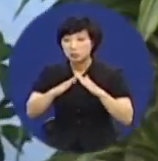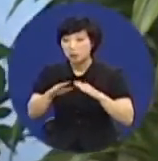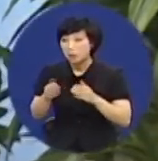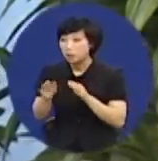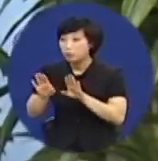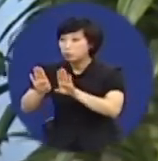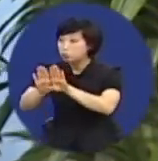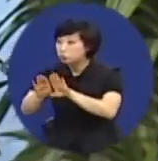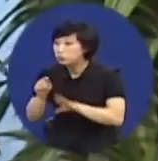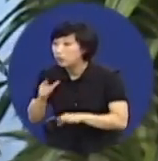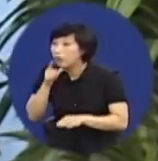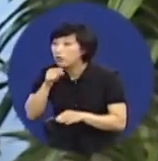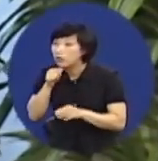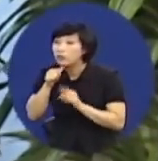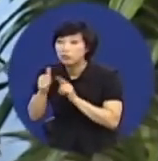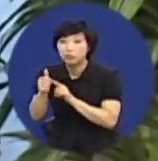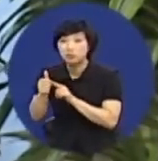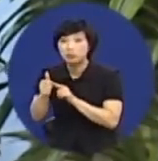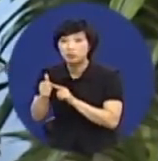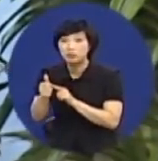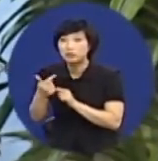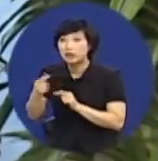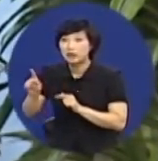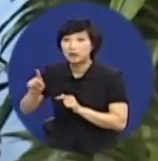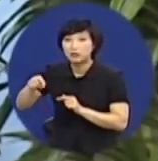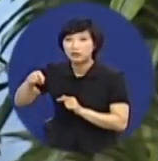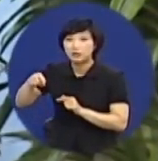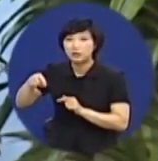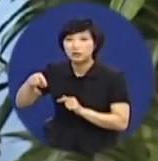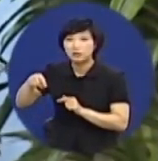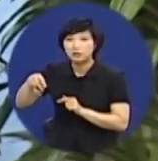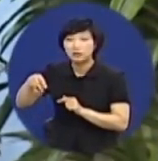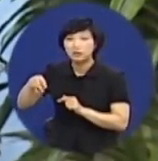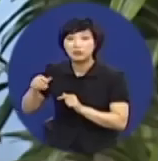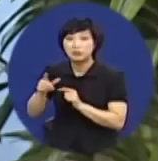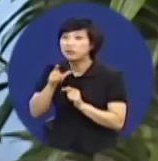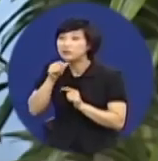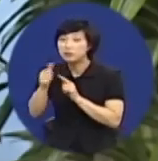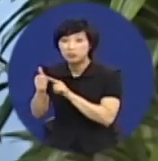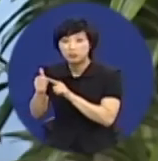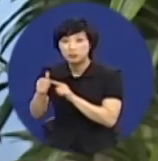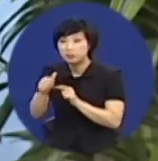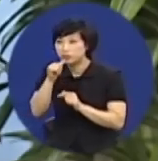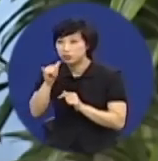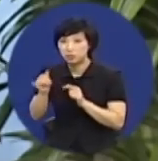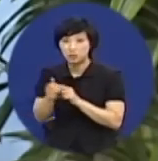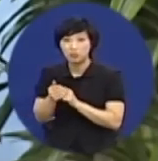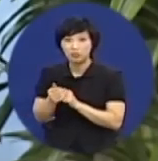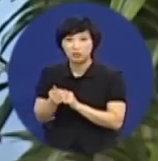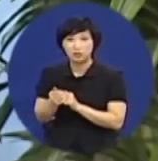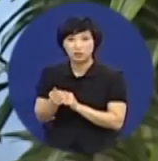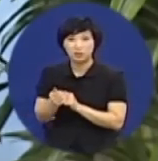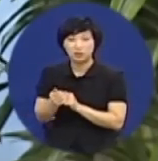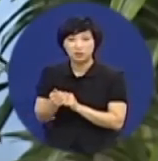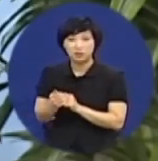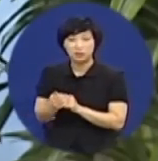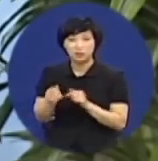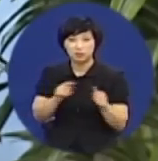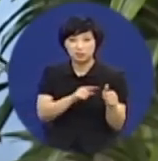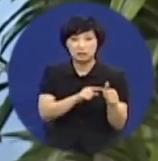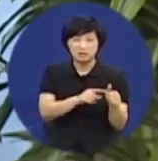に全身お敵の貧しい人が金持ちの食卓から落ちるも